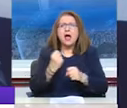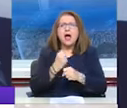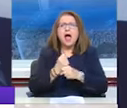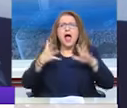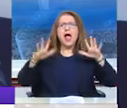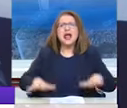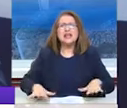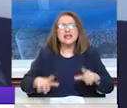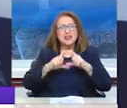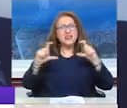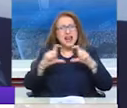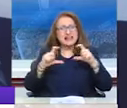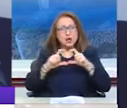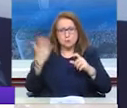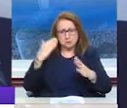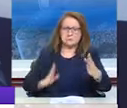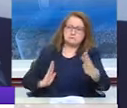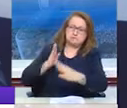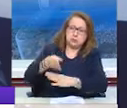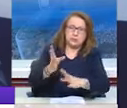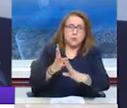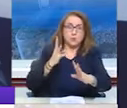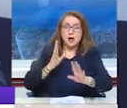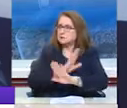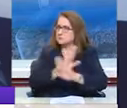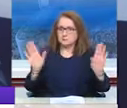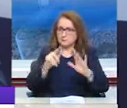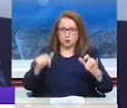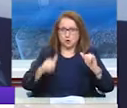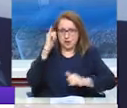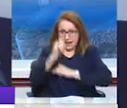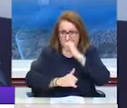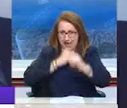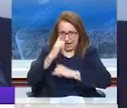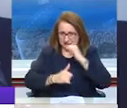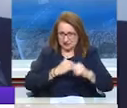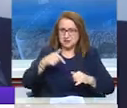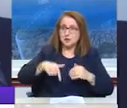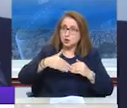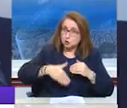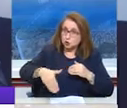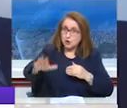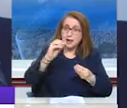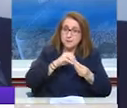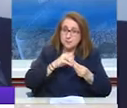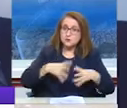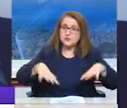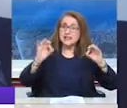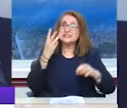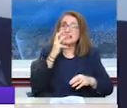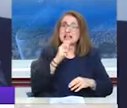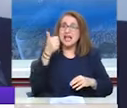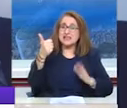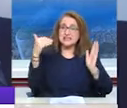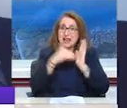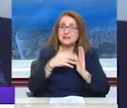επιδότησης. Άμεσα και συγκεκριμένα εντός Απριλίου ενεργοποιείται το πρόγραμμα κοινοφελούς εργασίας για